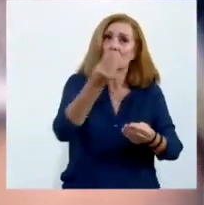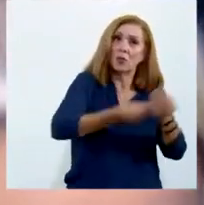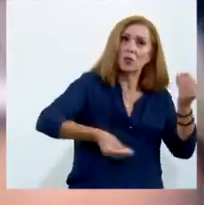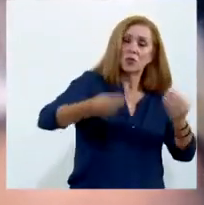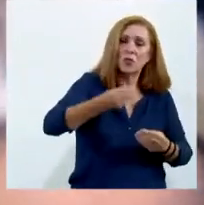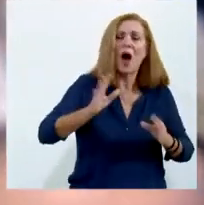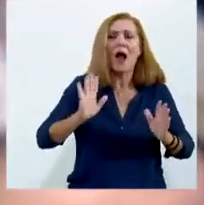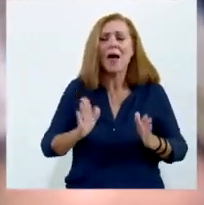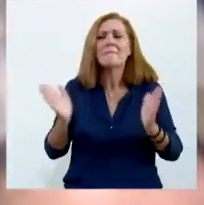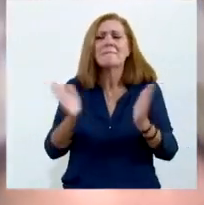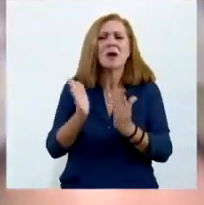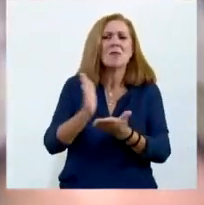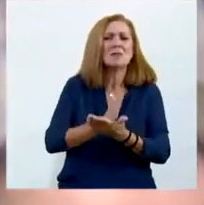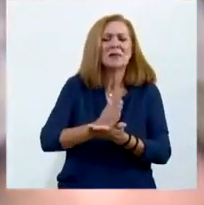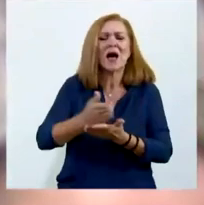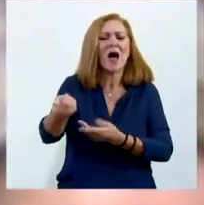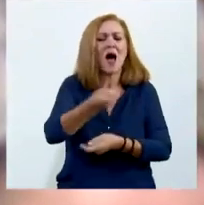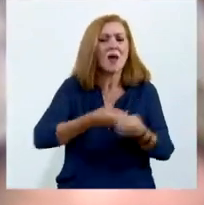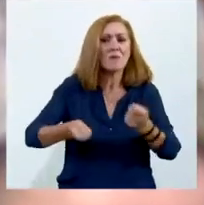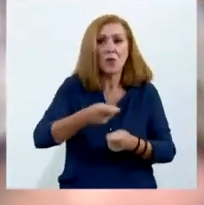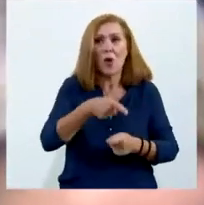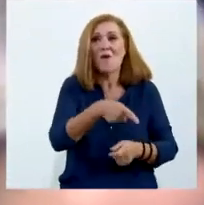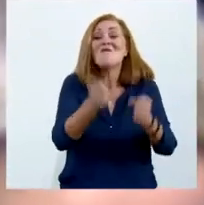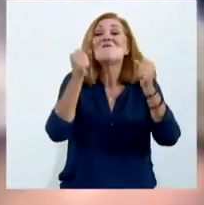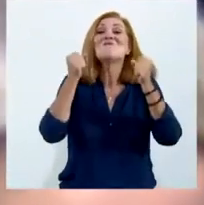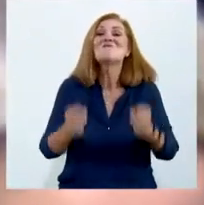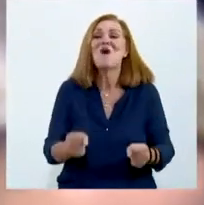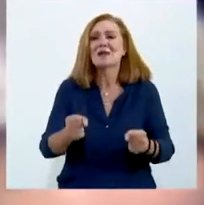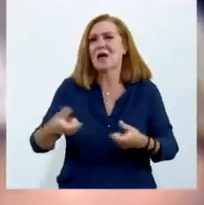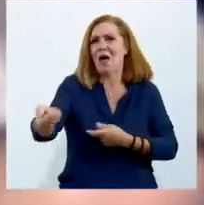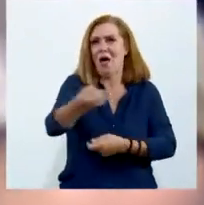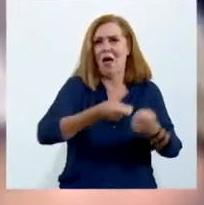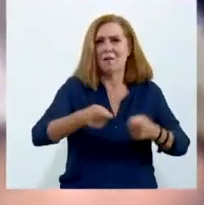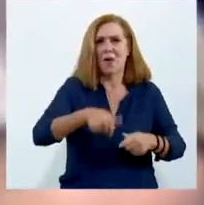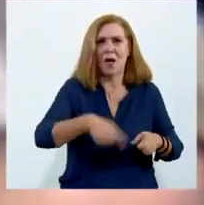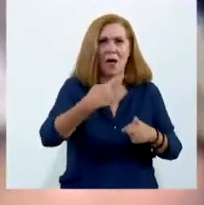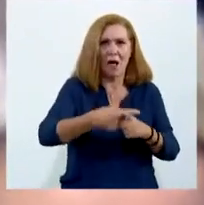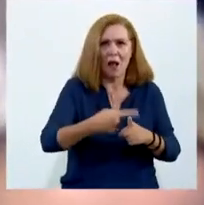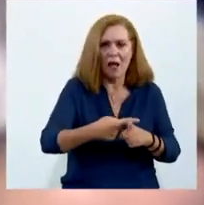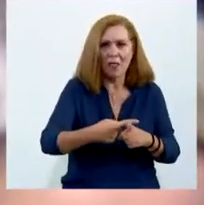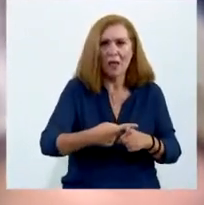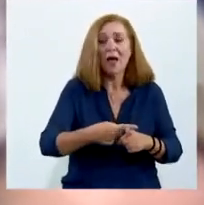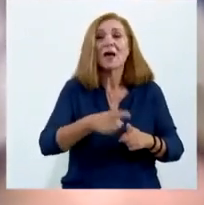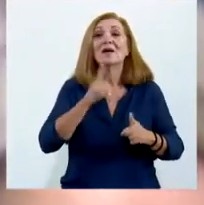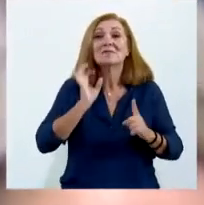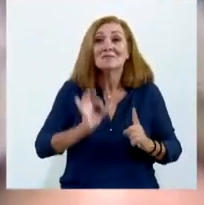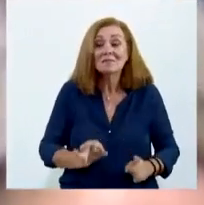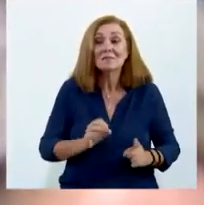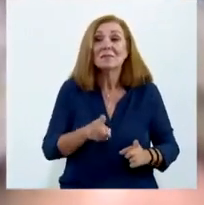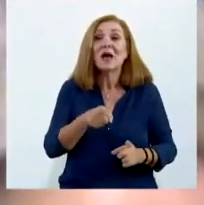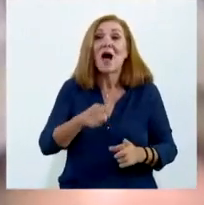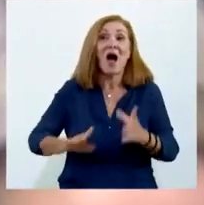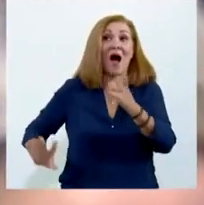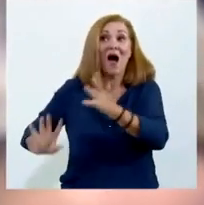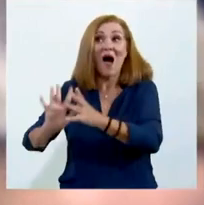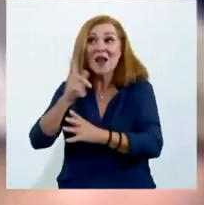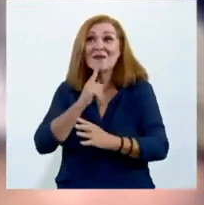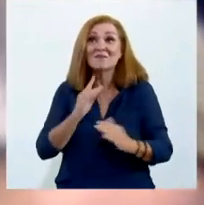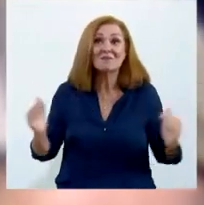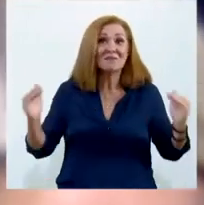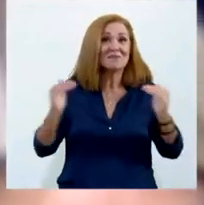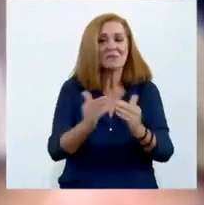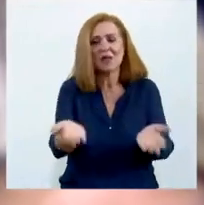μικρομεσαίες επιχειρήσεις, οι οποίες αποτελούν και τον κορμό της ελληνικής επιχειρηματικότητας, δεν μετέχουν ισότιμα σε αυτή την αναπτυξιακή